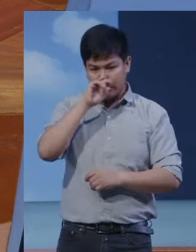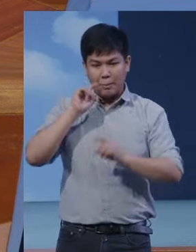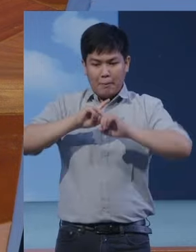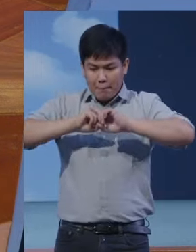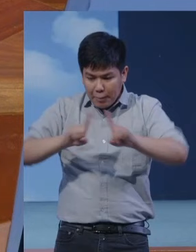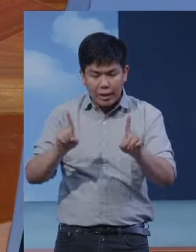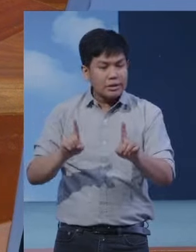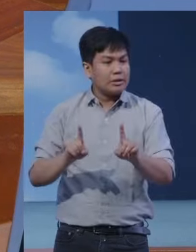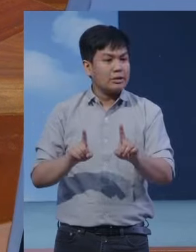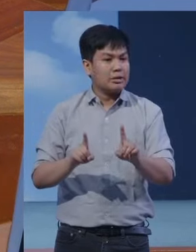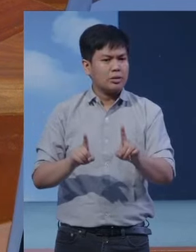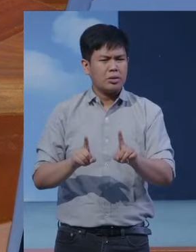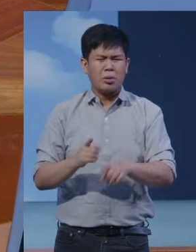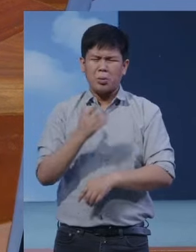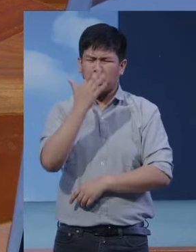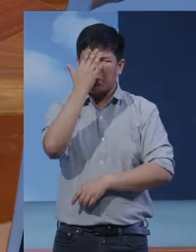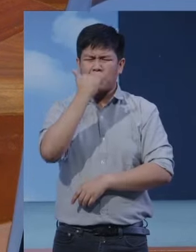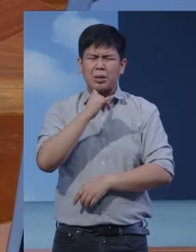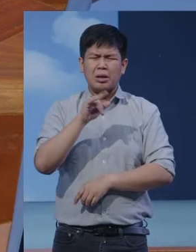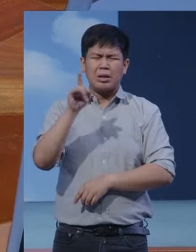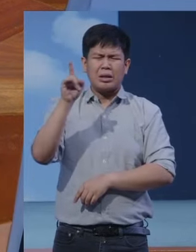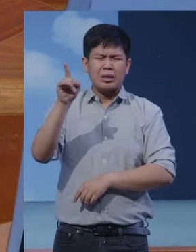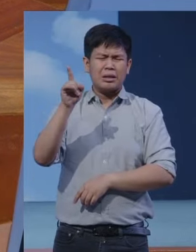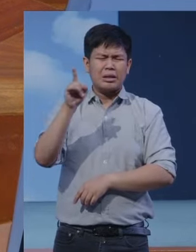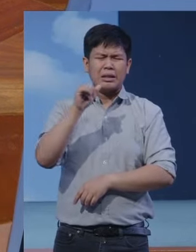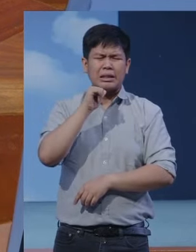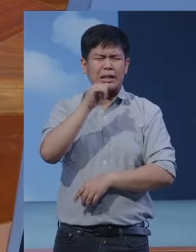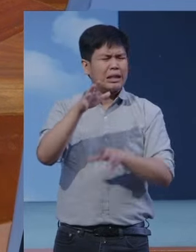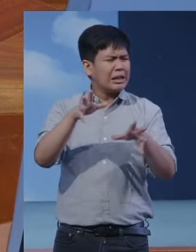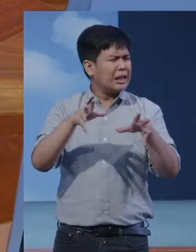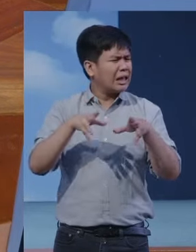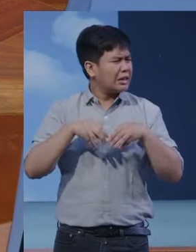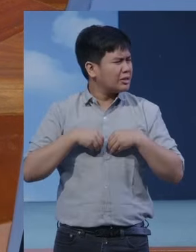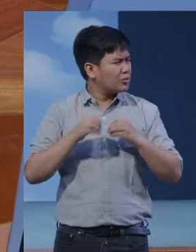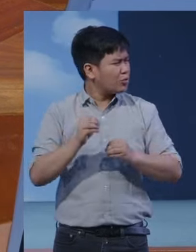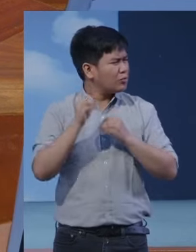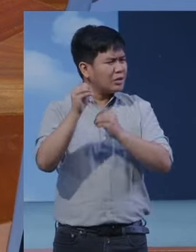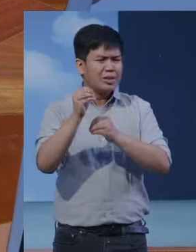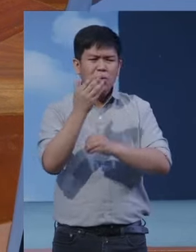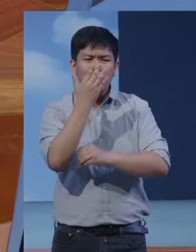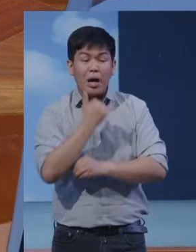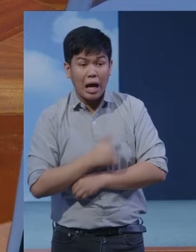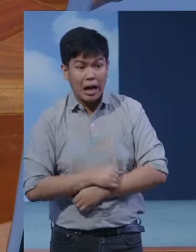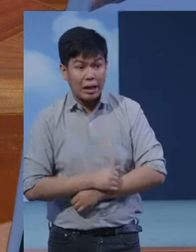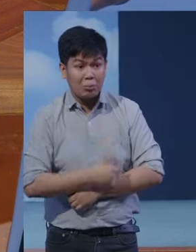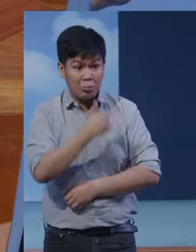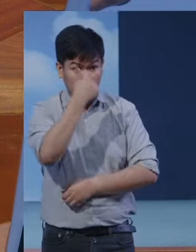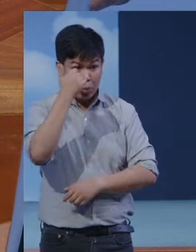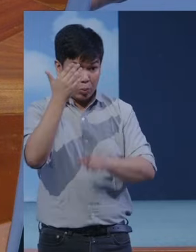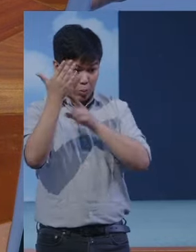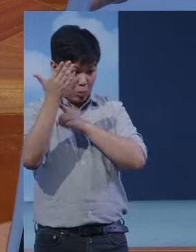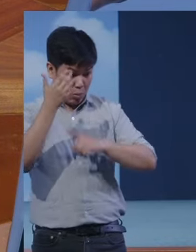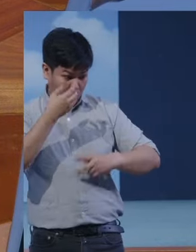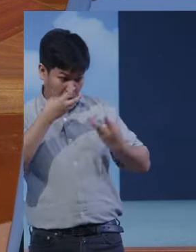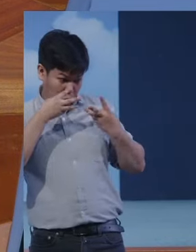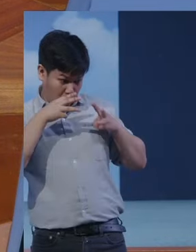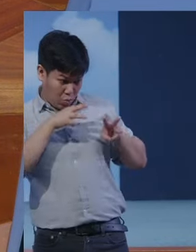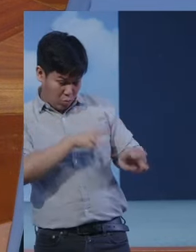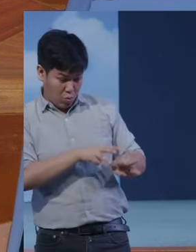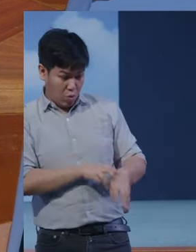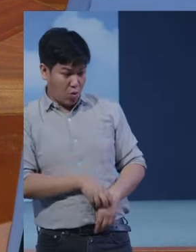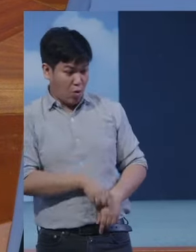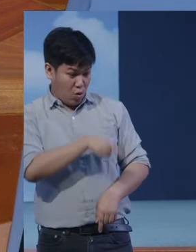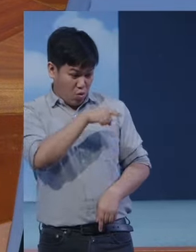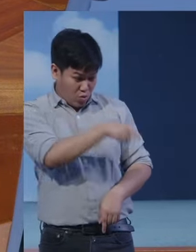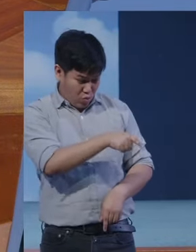say why does he not Bakit niya hindi tinatanggap ang offering namin because the Lord was Witness between you and